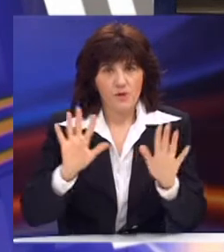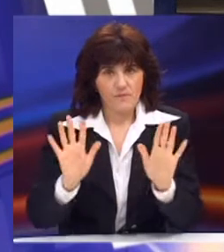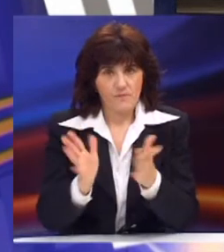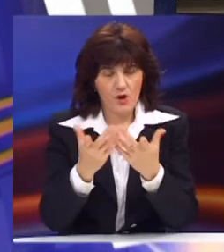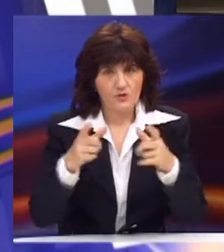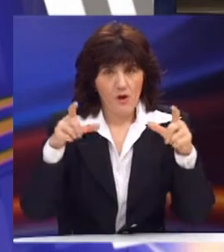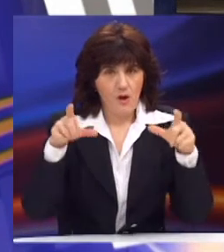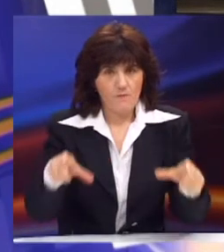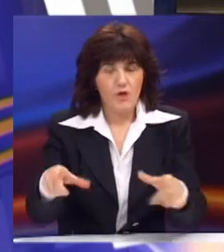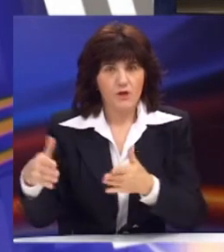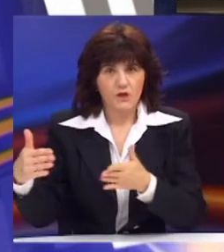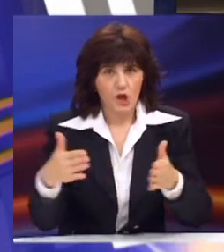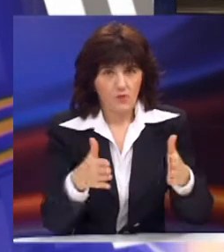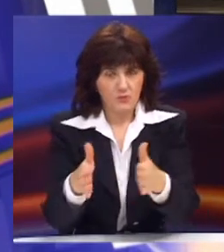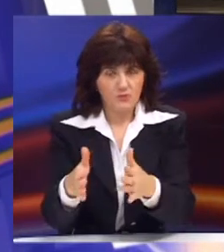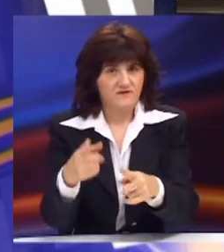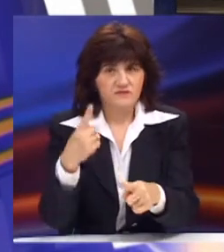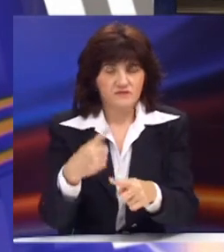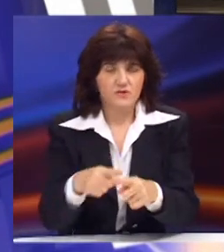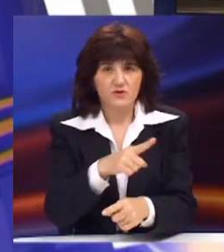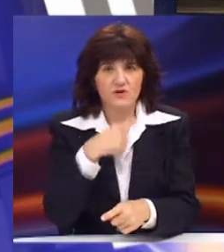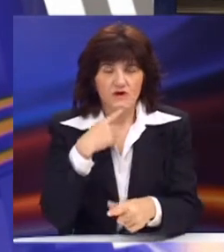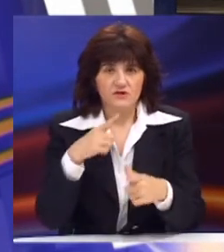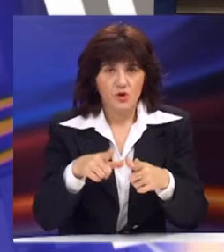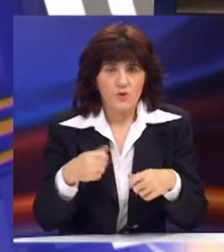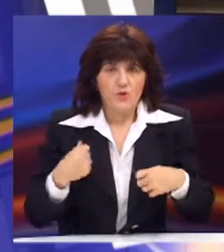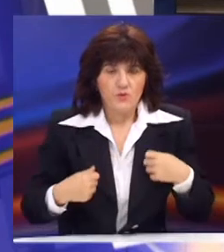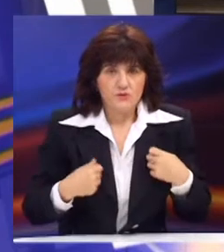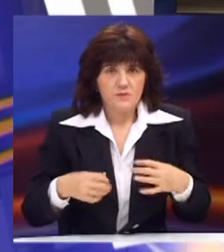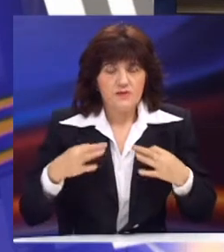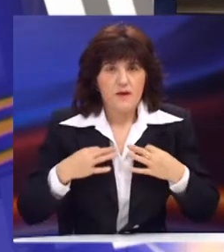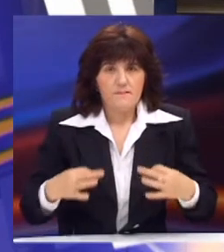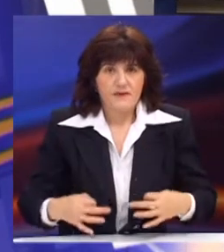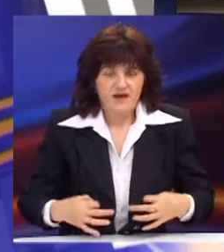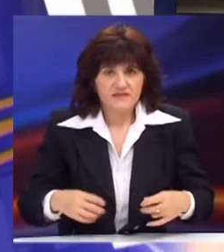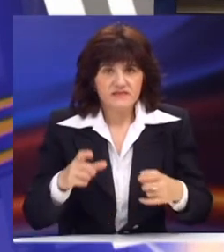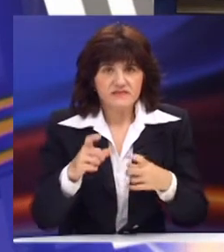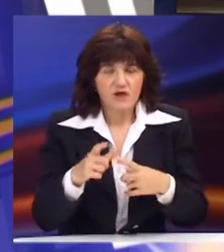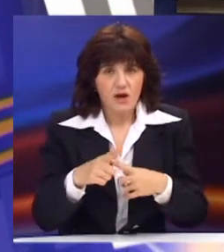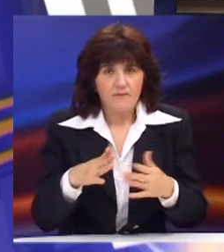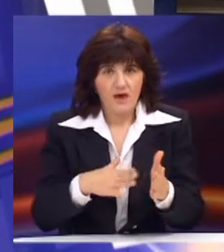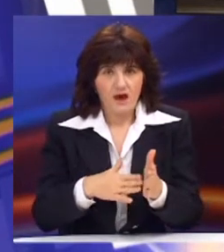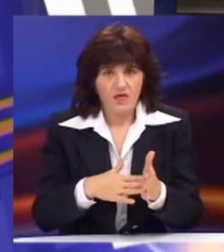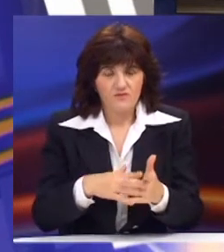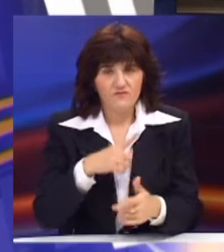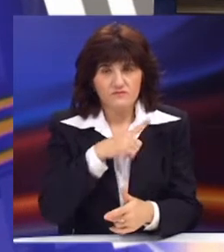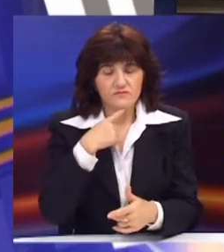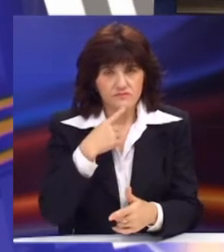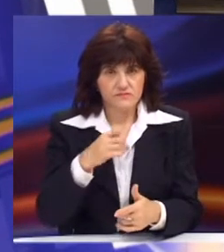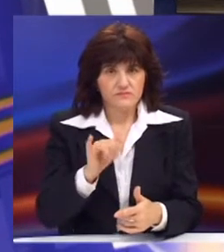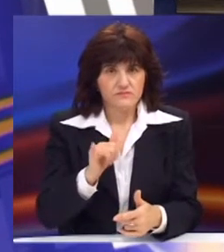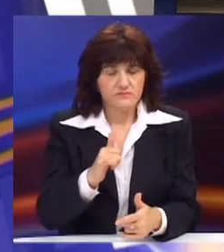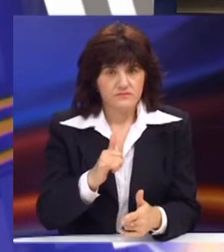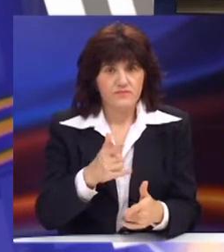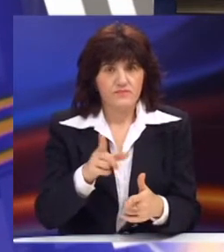radikalne proteste i blokade puteva i institucija, izjavio je u Subotici potpredsjednik ovog sindikata Zoran Mihajlović.